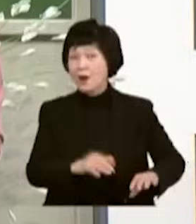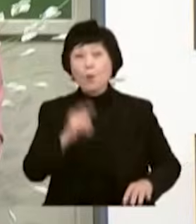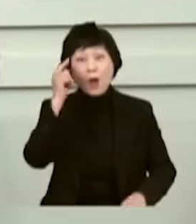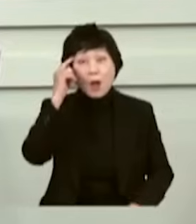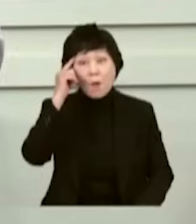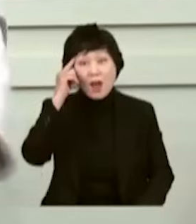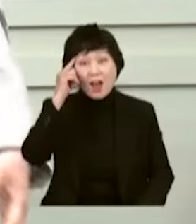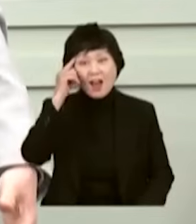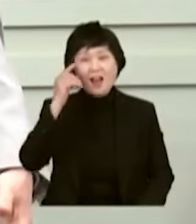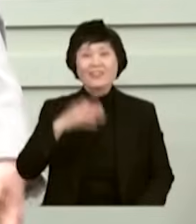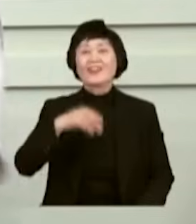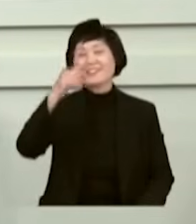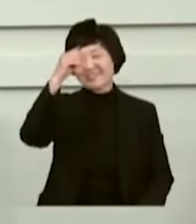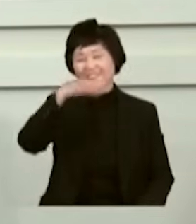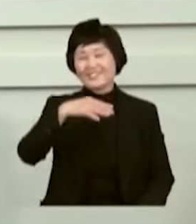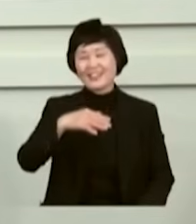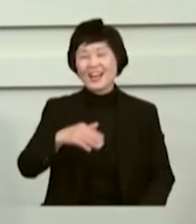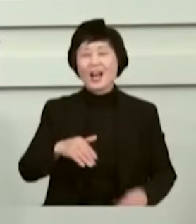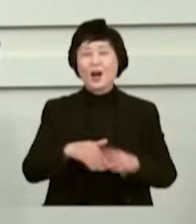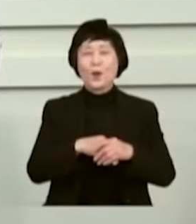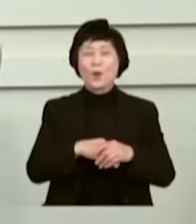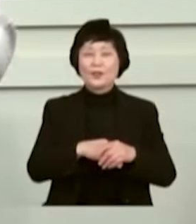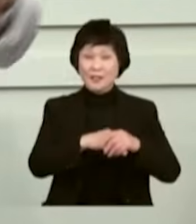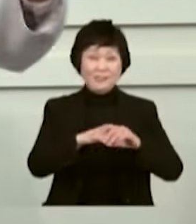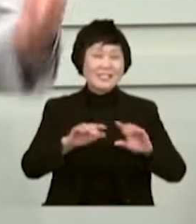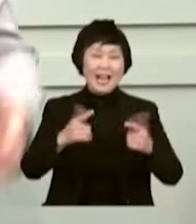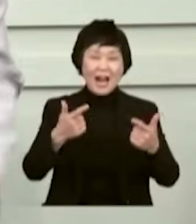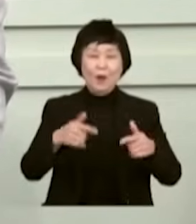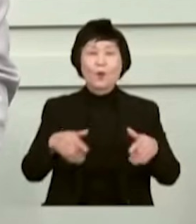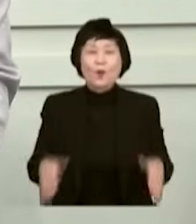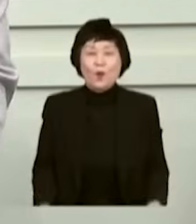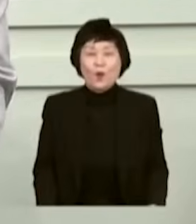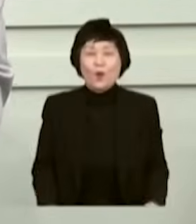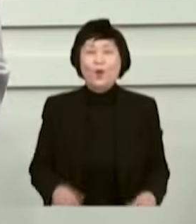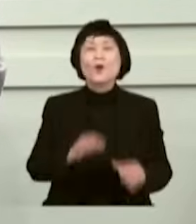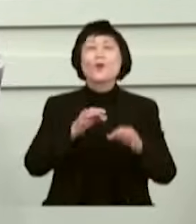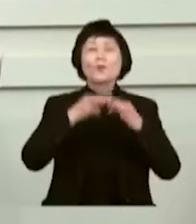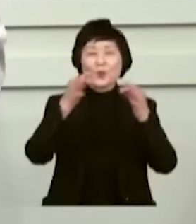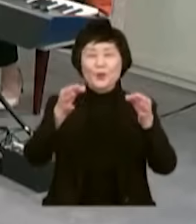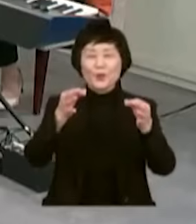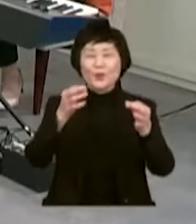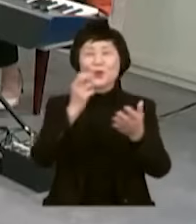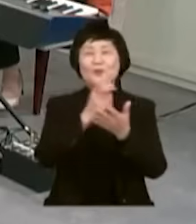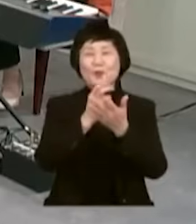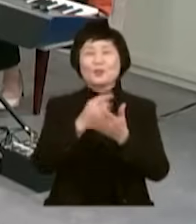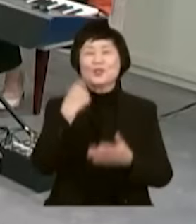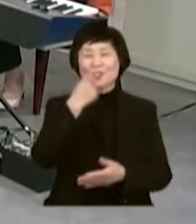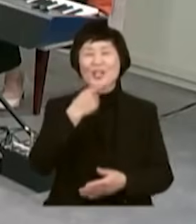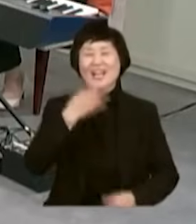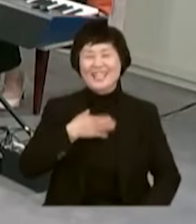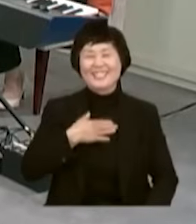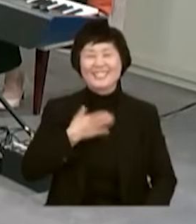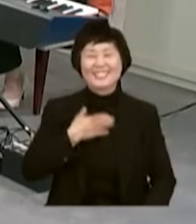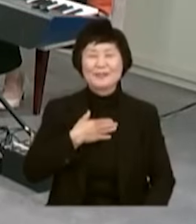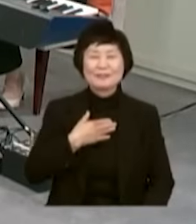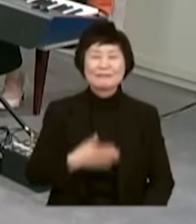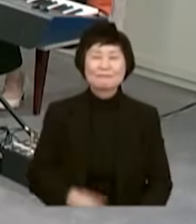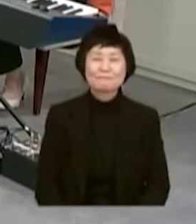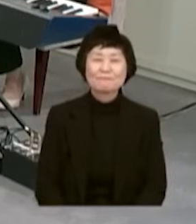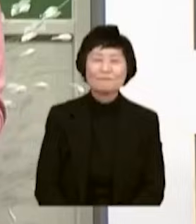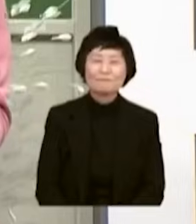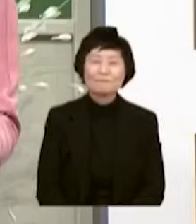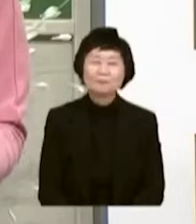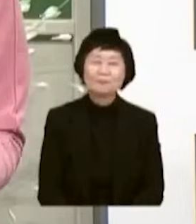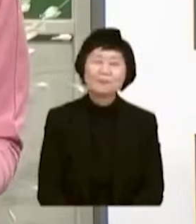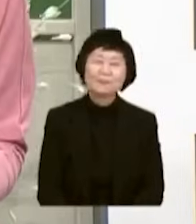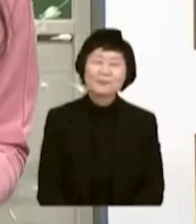나는 이게 그냥 손 안 잡고 부르는 건지 이게 규칙인 줄 알았죠? 아니, 규칙은 아니에요. 규칙이 어딨어요, 목사님.